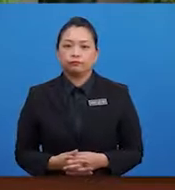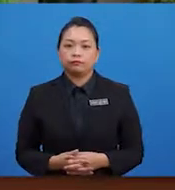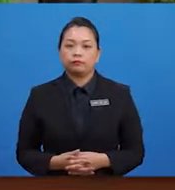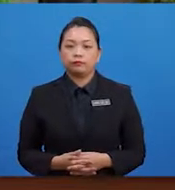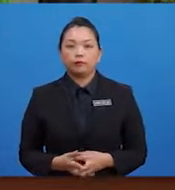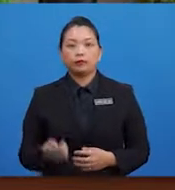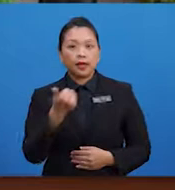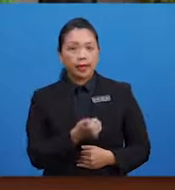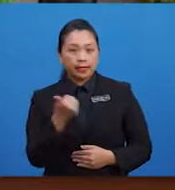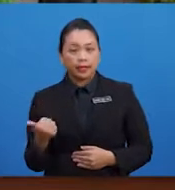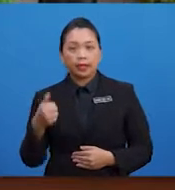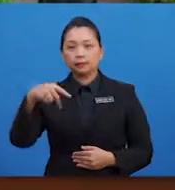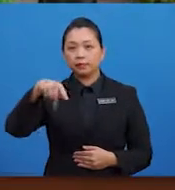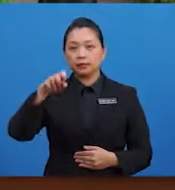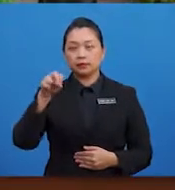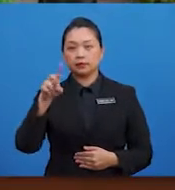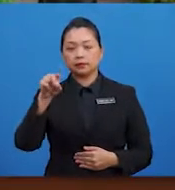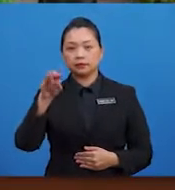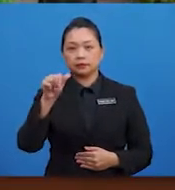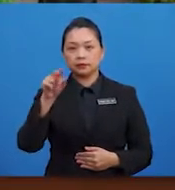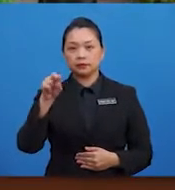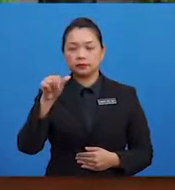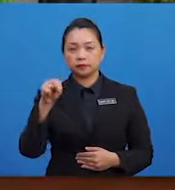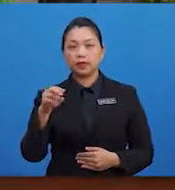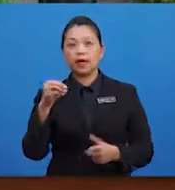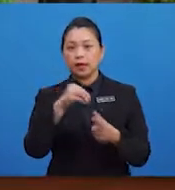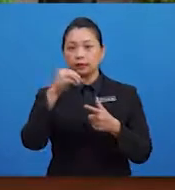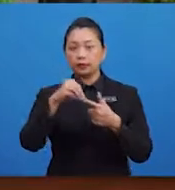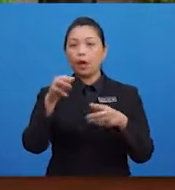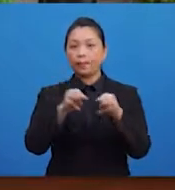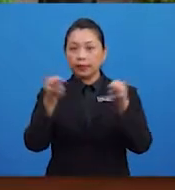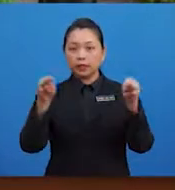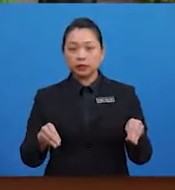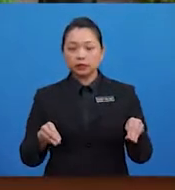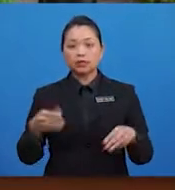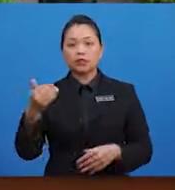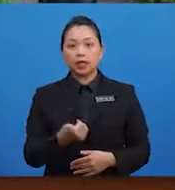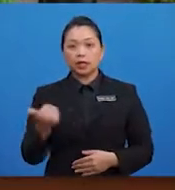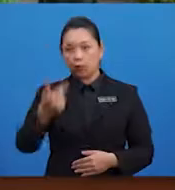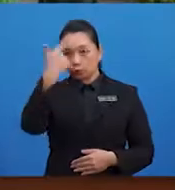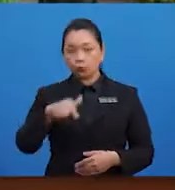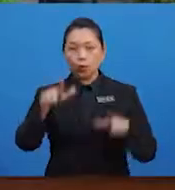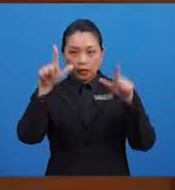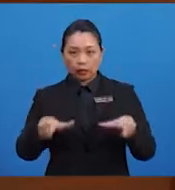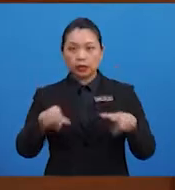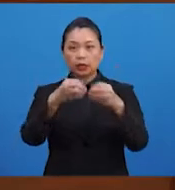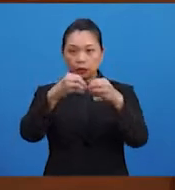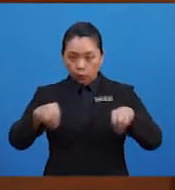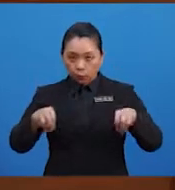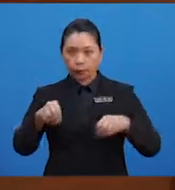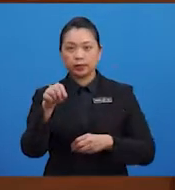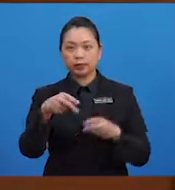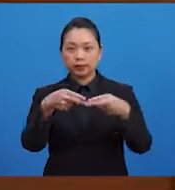Alat pendianan atau dikenali sebagai meja pendianan merupakan alat untuk meletakkan telur tetasan di